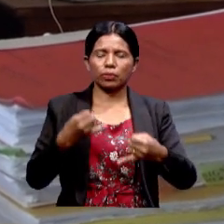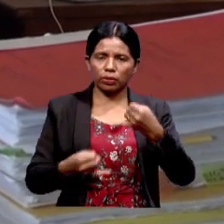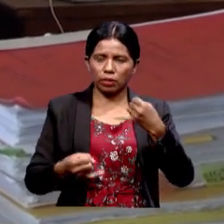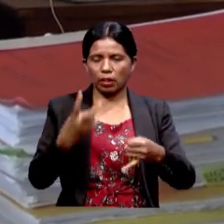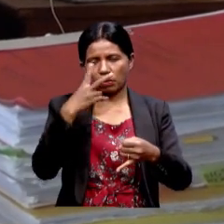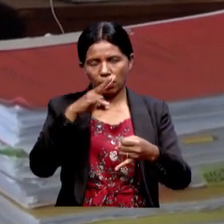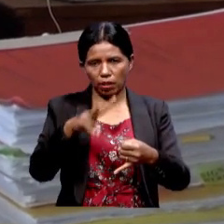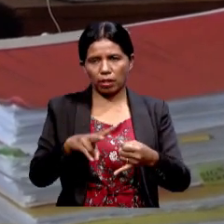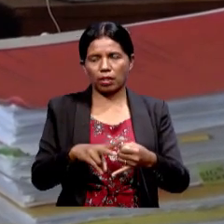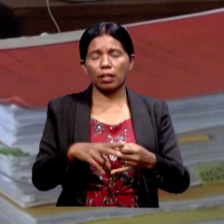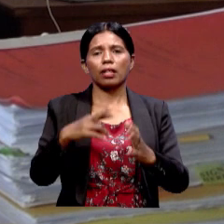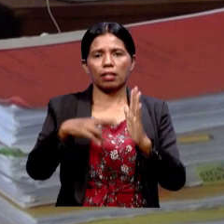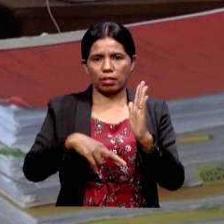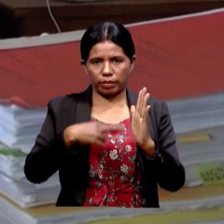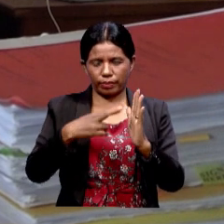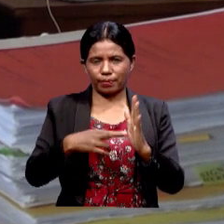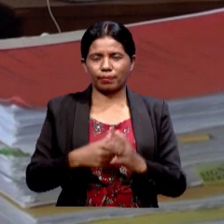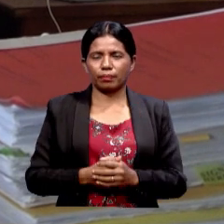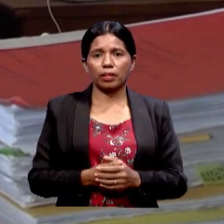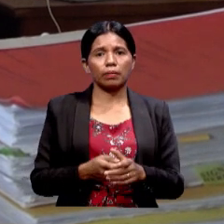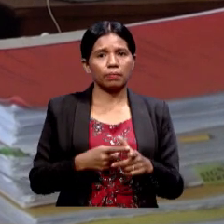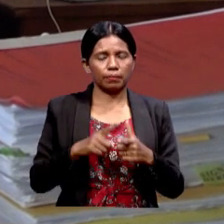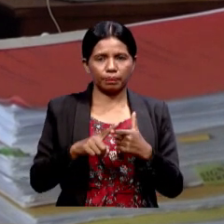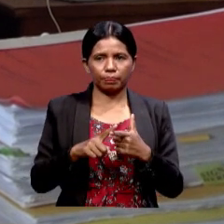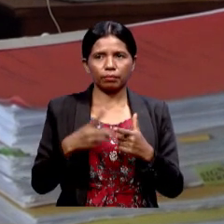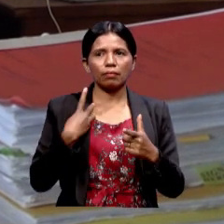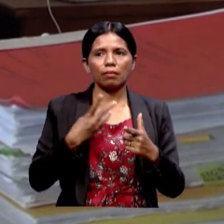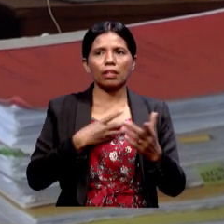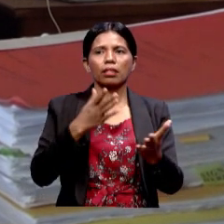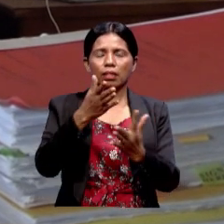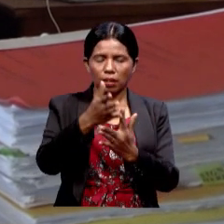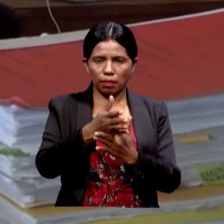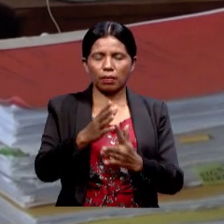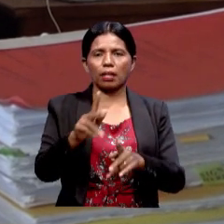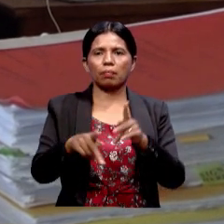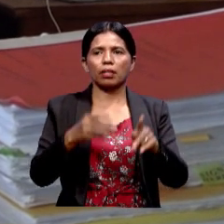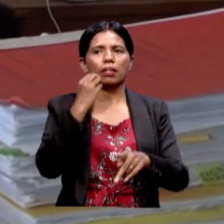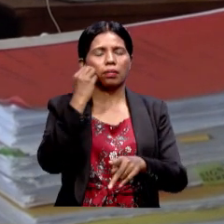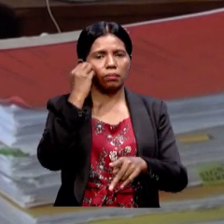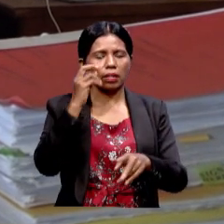validação ne regra puis ita tama mene uma kan tingge